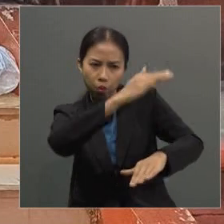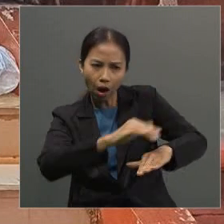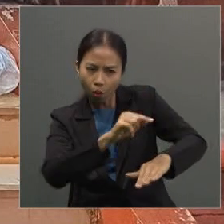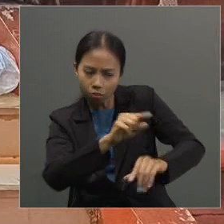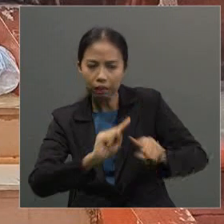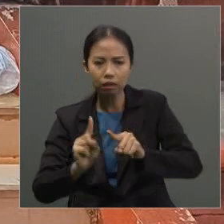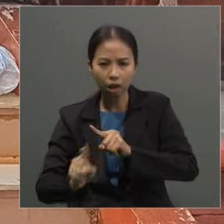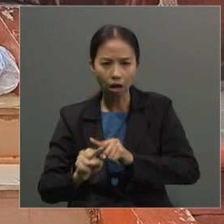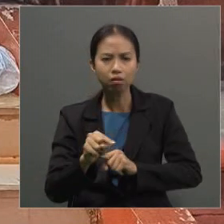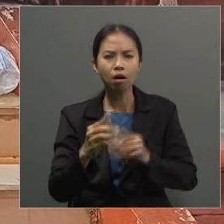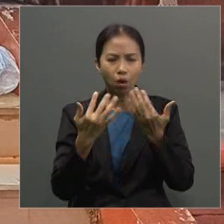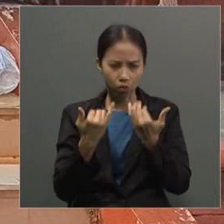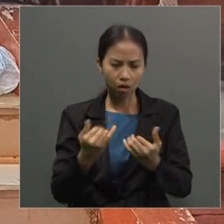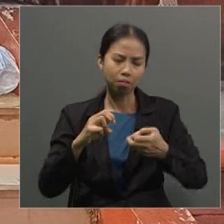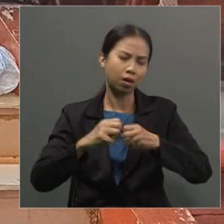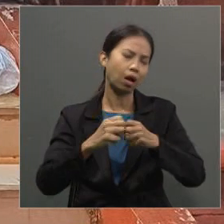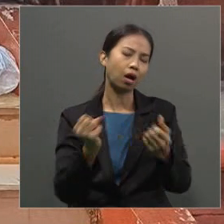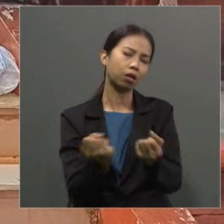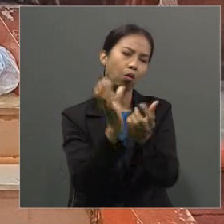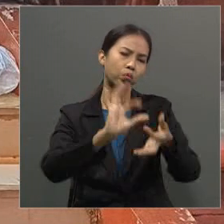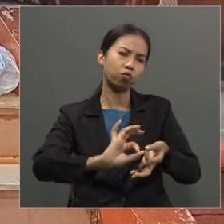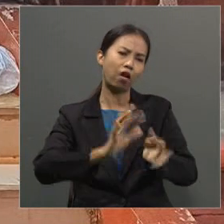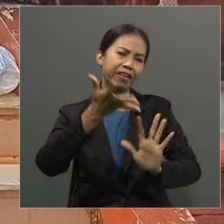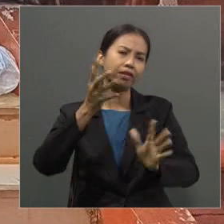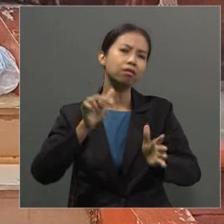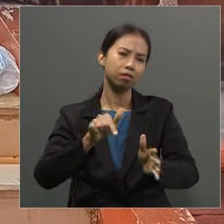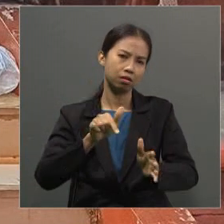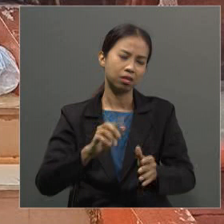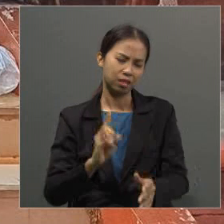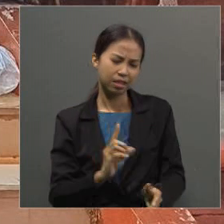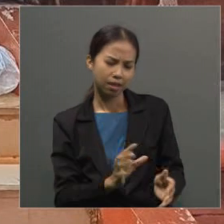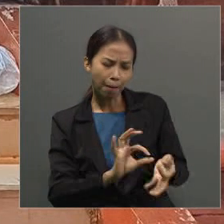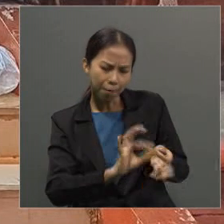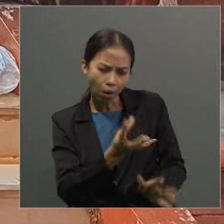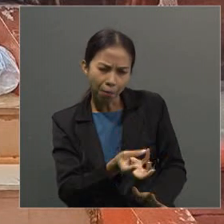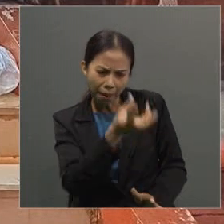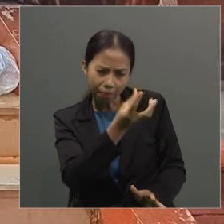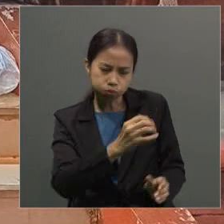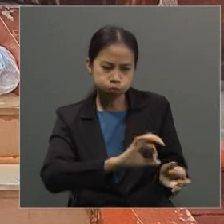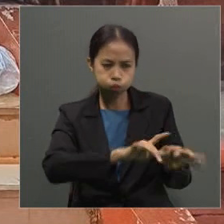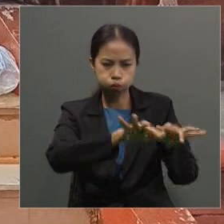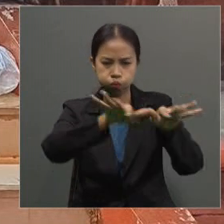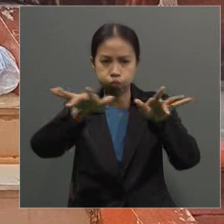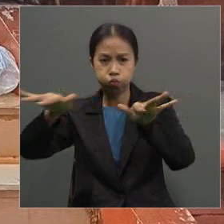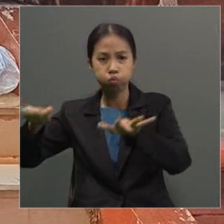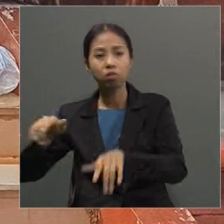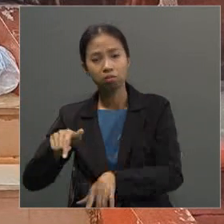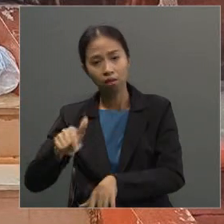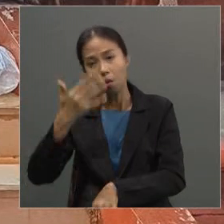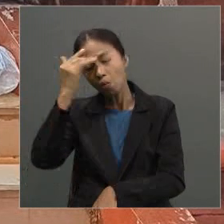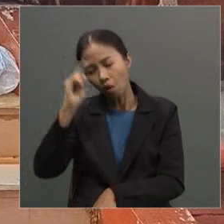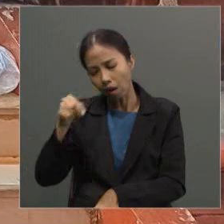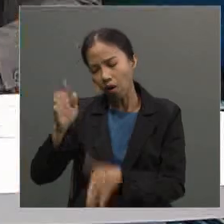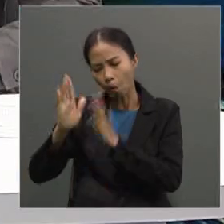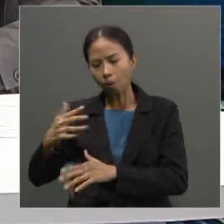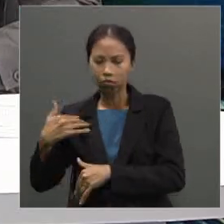แบบนี้เนี่ยมันก็อาจจะทำให้เกิดเรื่องของไฟป่าคือจุดแป๊บเดียวไม่ถึง5ินาทีแต่ถ้าเกิดว่ามีไฟป่าเกิดขึ้นกว่าเจ้าหน้าที่เขา